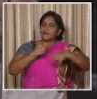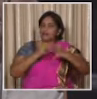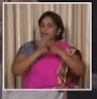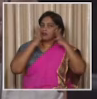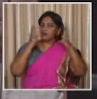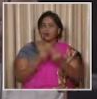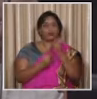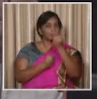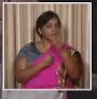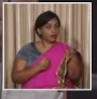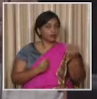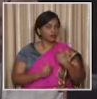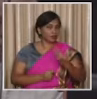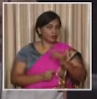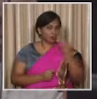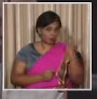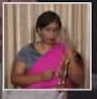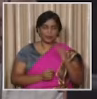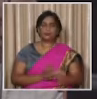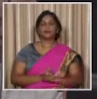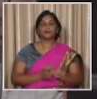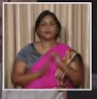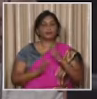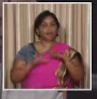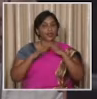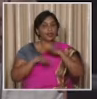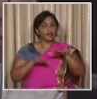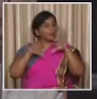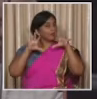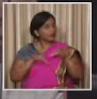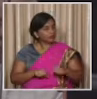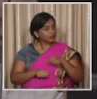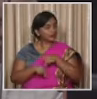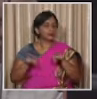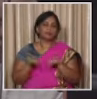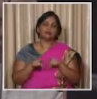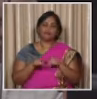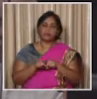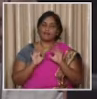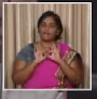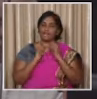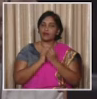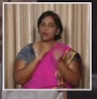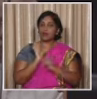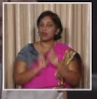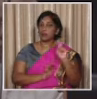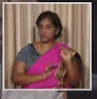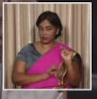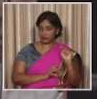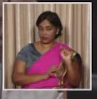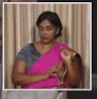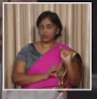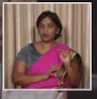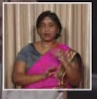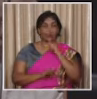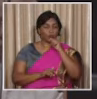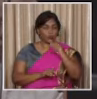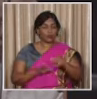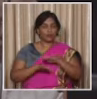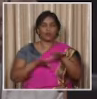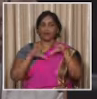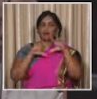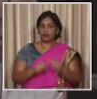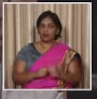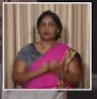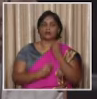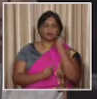ලබා දෙන්න අපට හැකි වෙලා තියෙනවා. උරුමය වැඩසටහන යටතේ පවුල් ලක්ෂ 20කට සින්නක්කර ඉඩම්